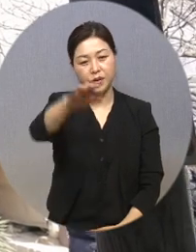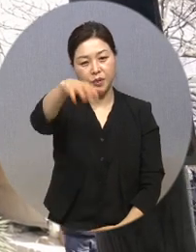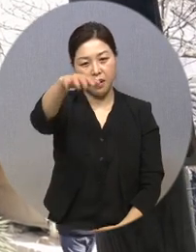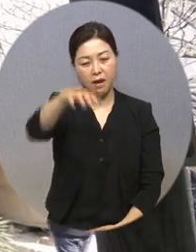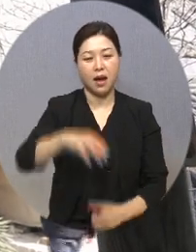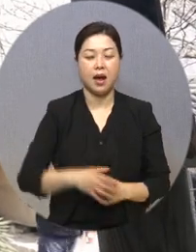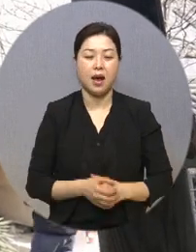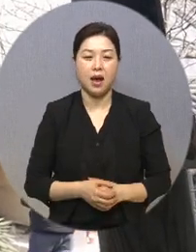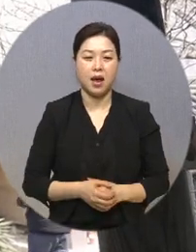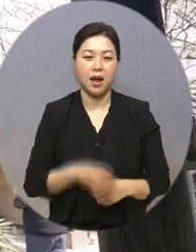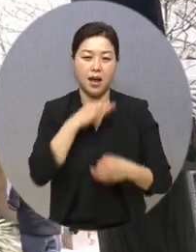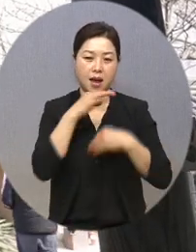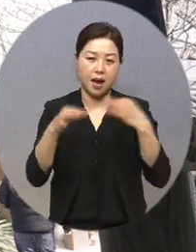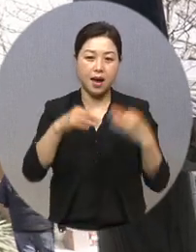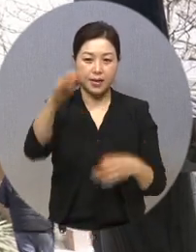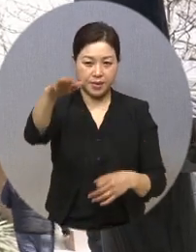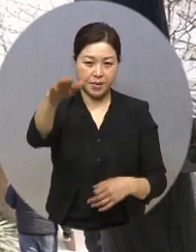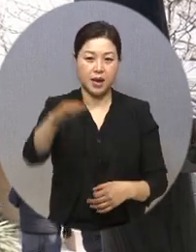이리 오너라!